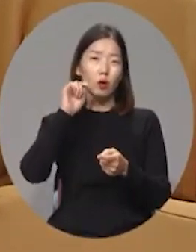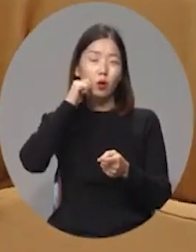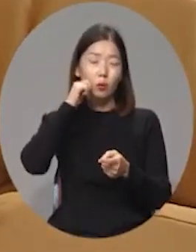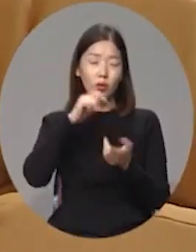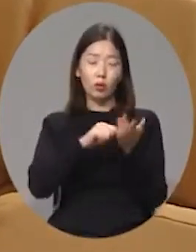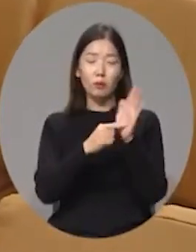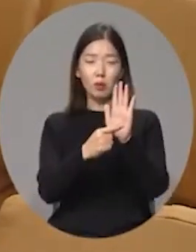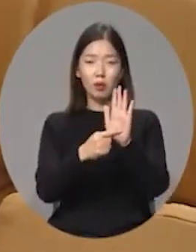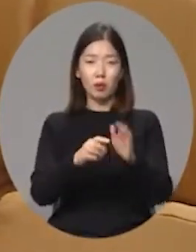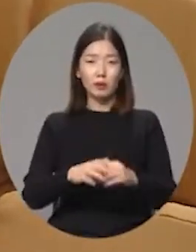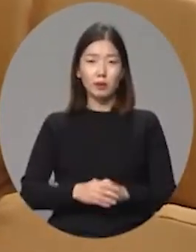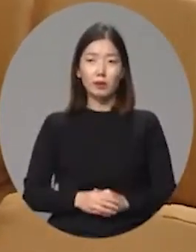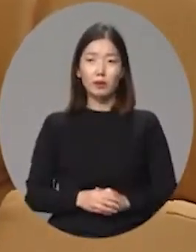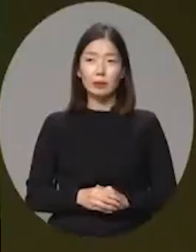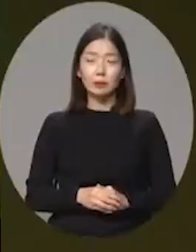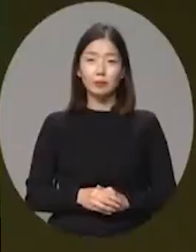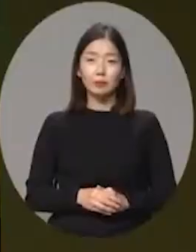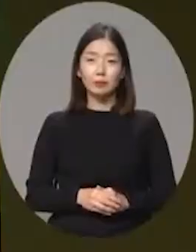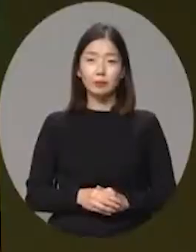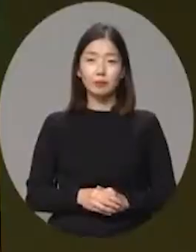고수하고 있습니다